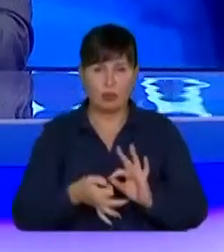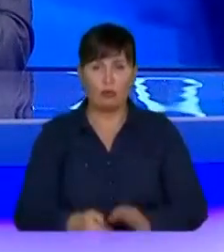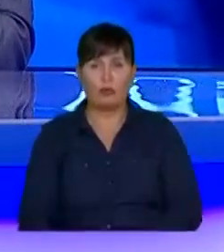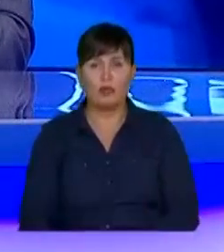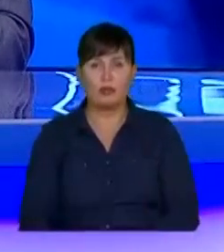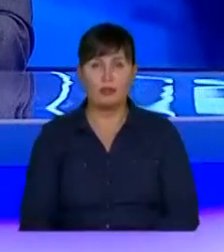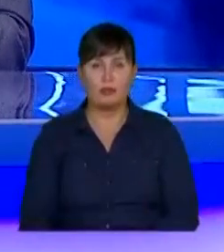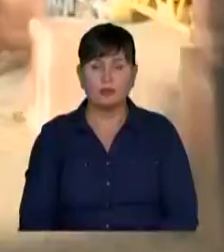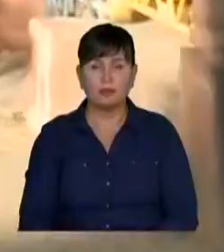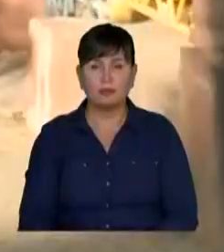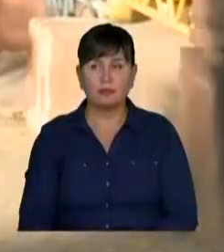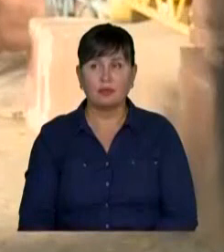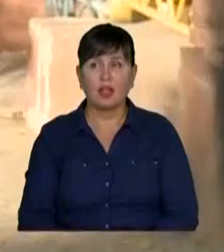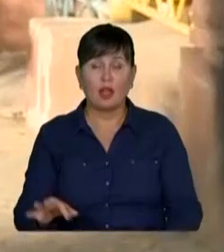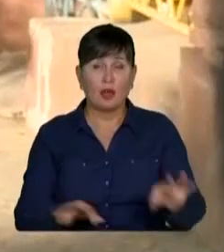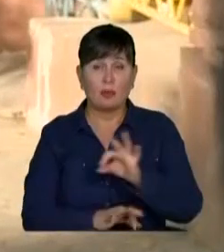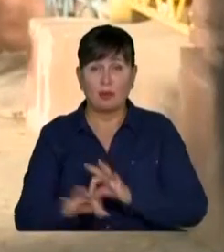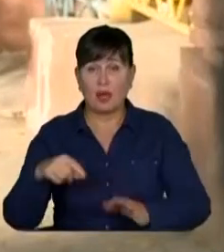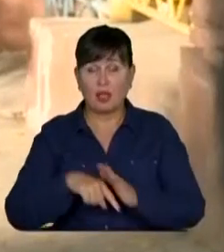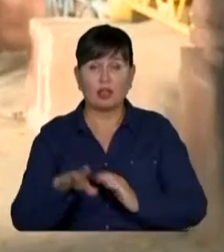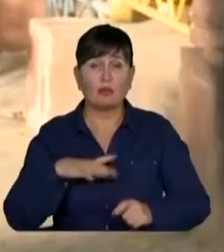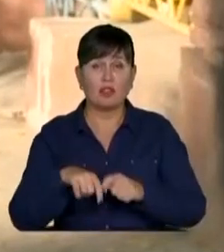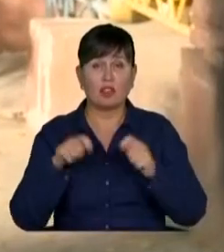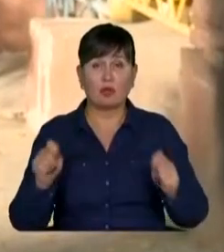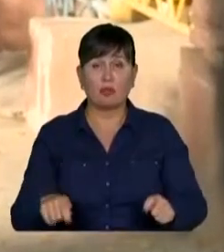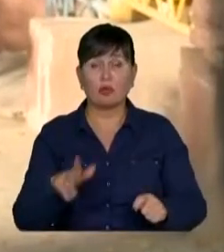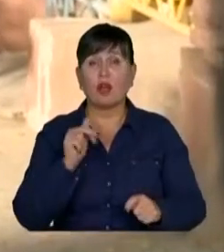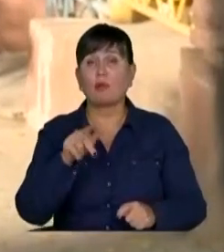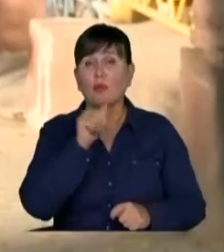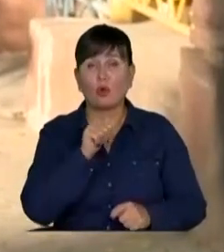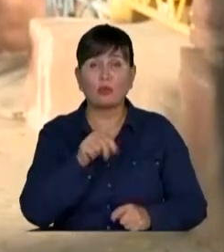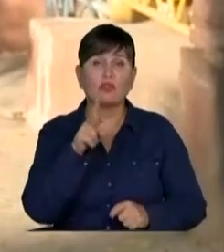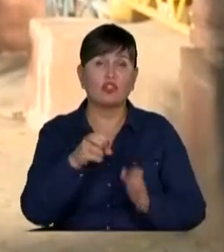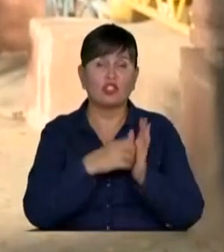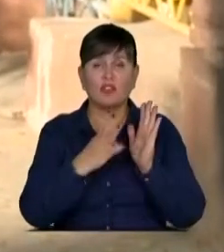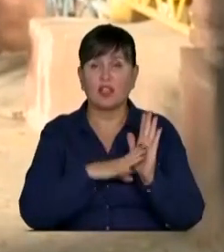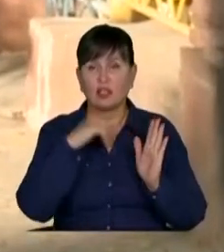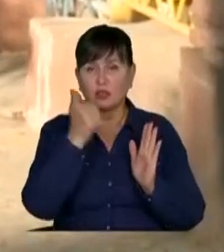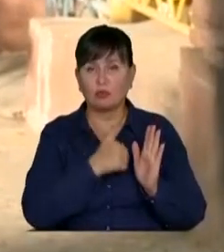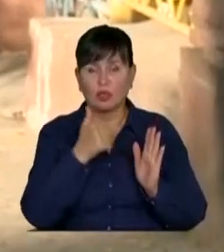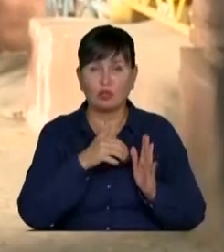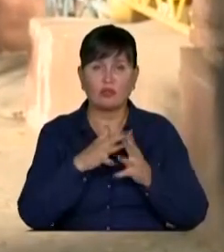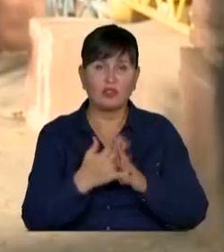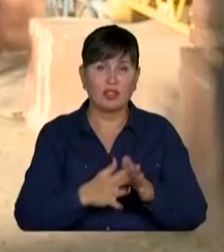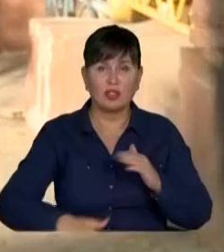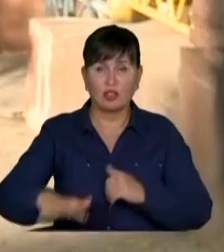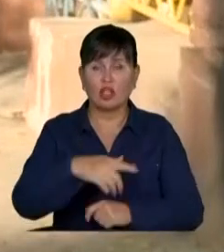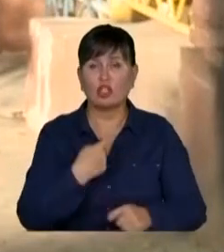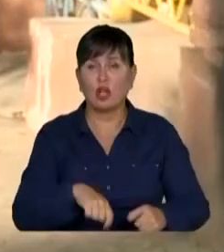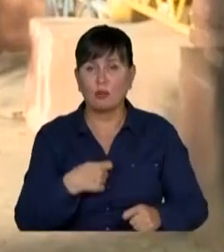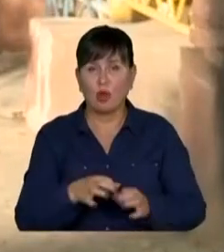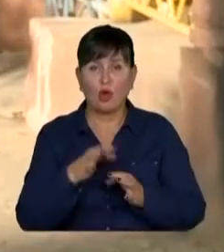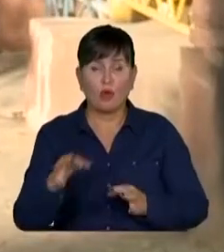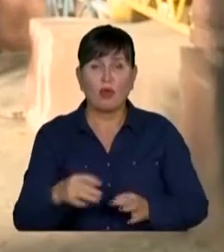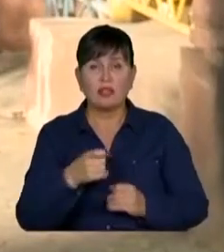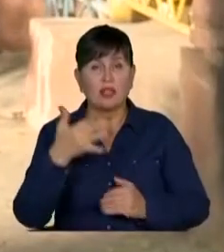Гизатуллина. Проект «Аула Манаты» был запущен как пилотный еще в 2019 году в 10 сельских округах Жамбылской области.